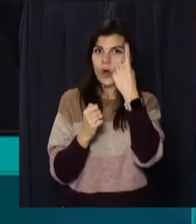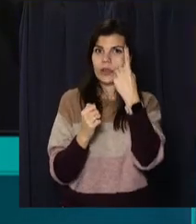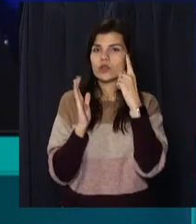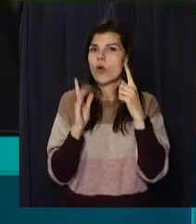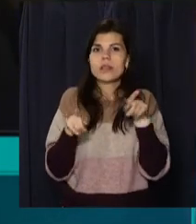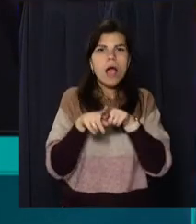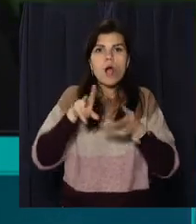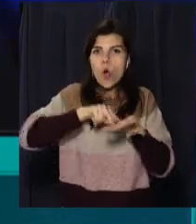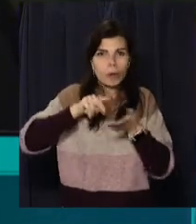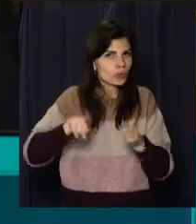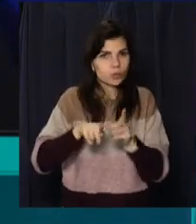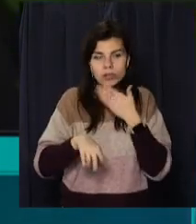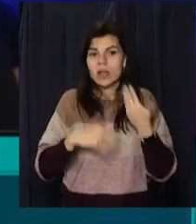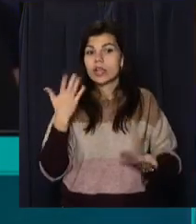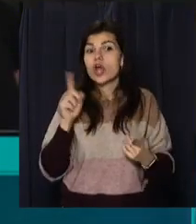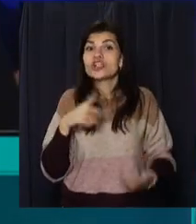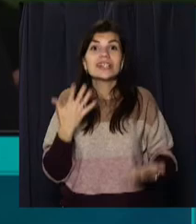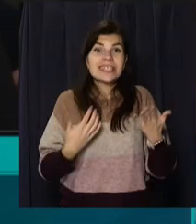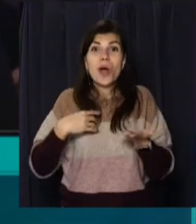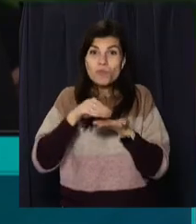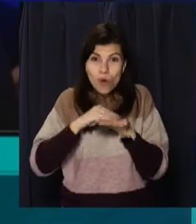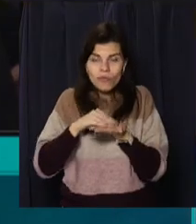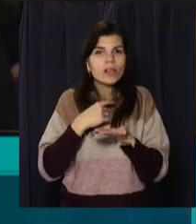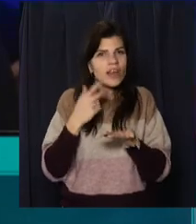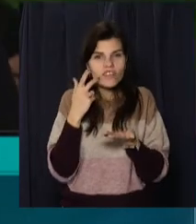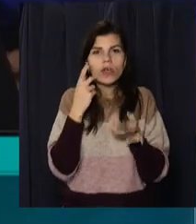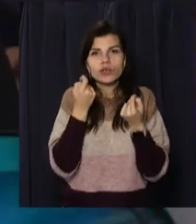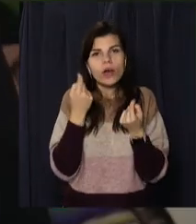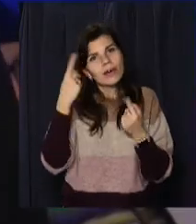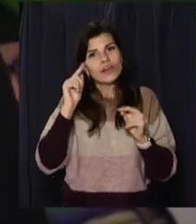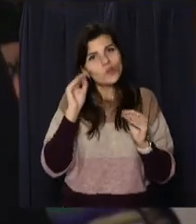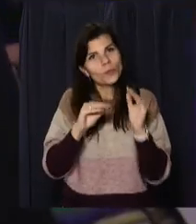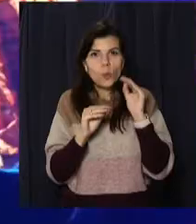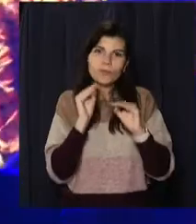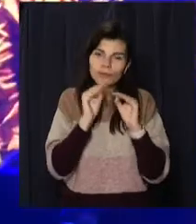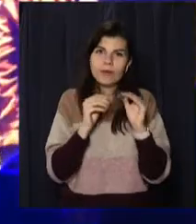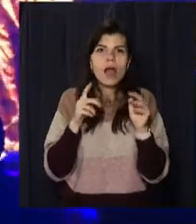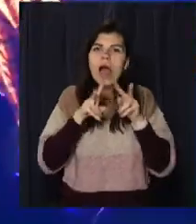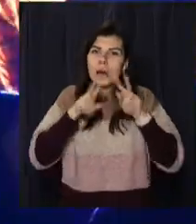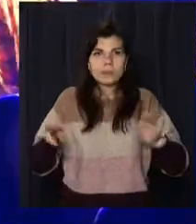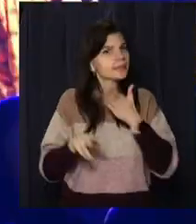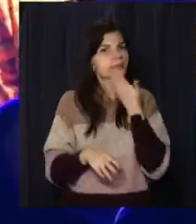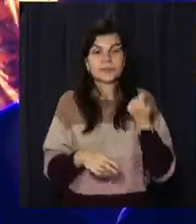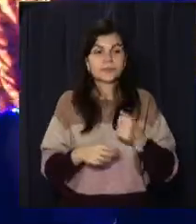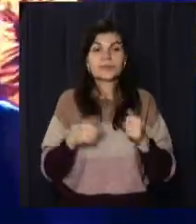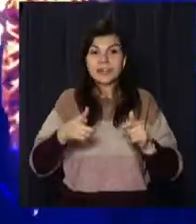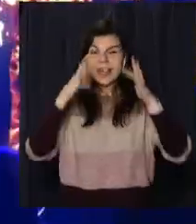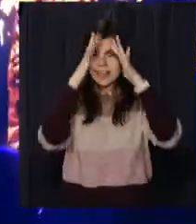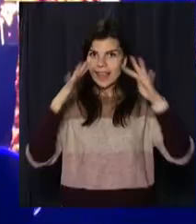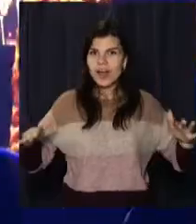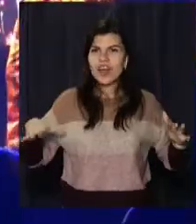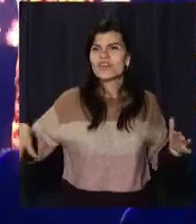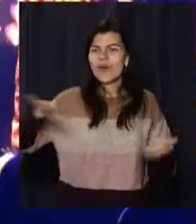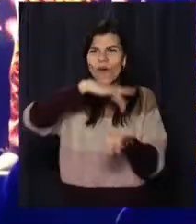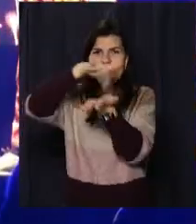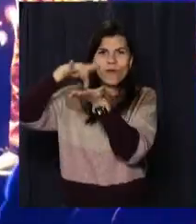І виходить, навіть якщо я буду повторювати, я все одно не повторю ідентичне зділля. Новорічні ялинки засяяли у всіх